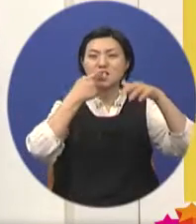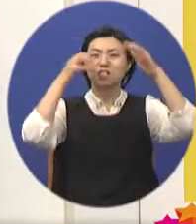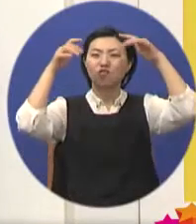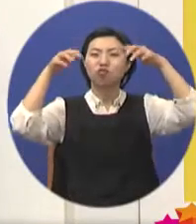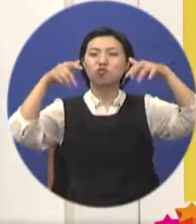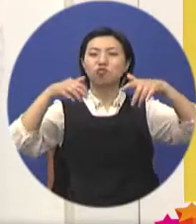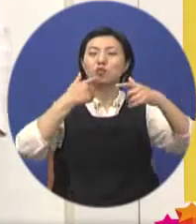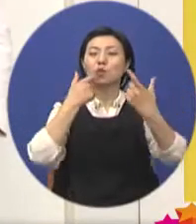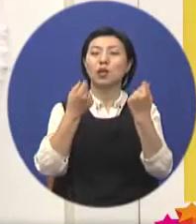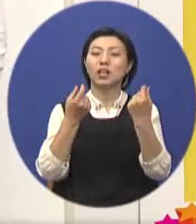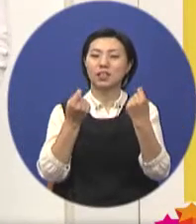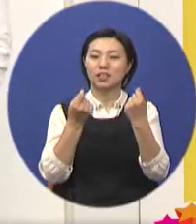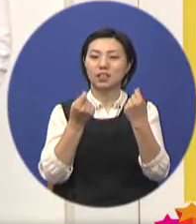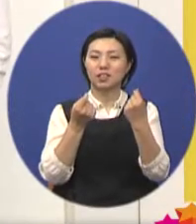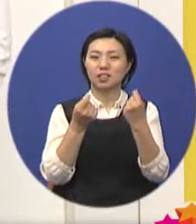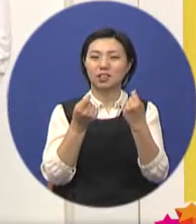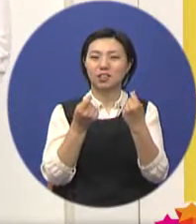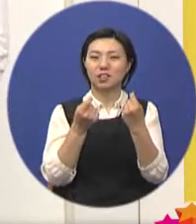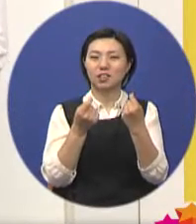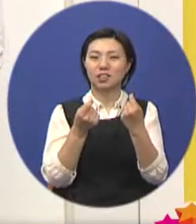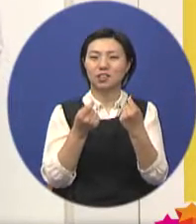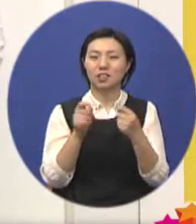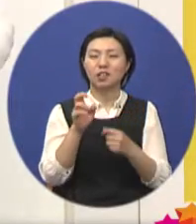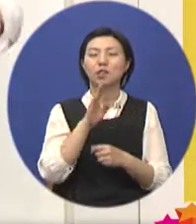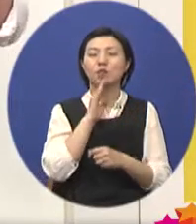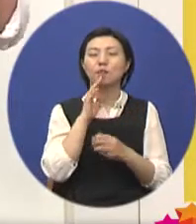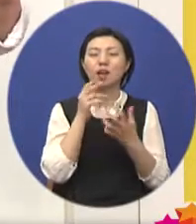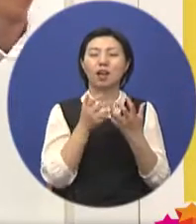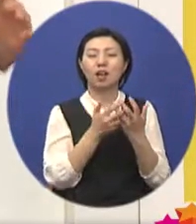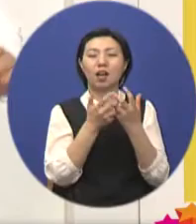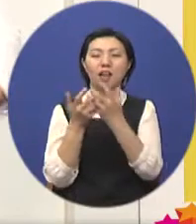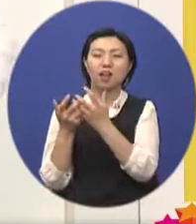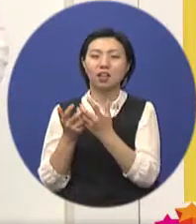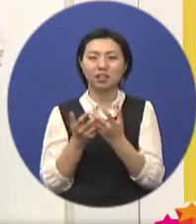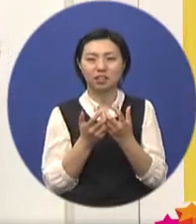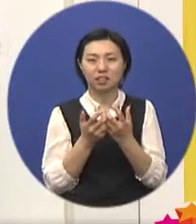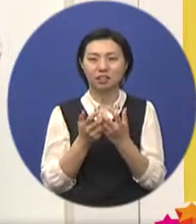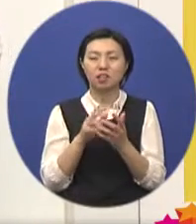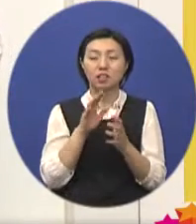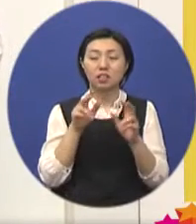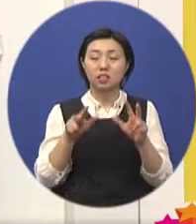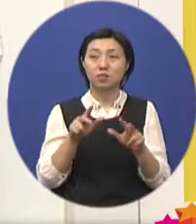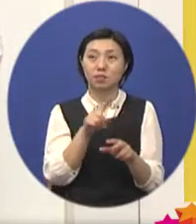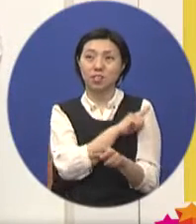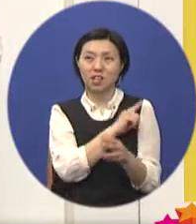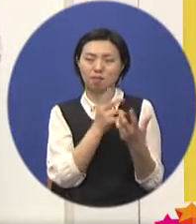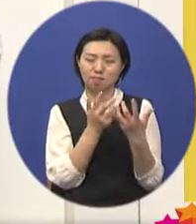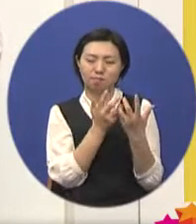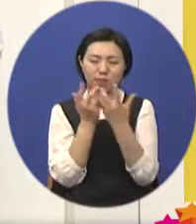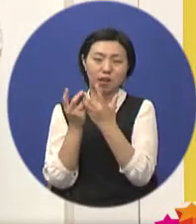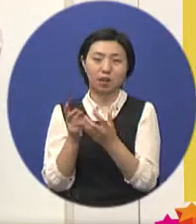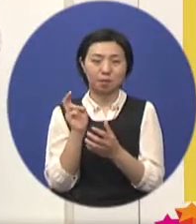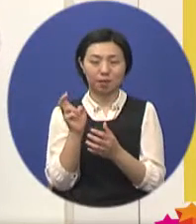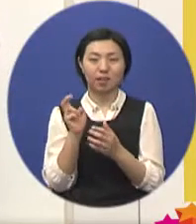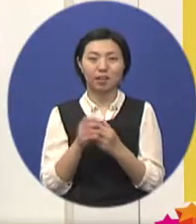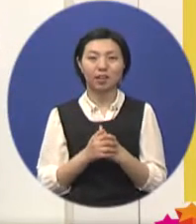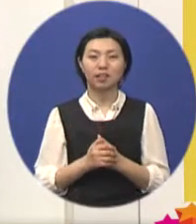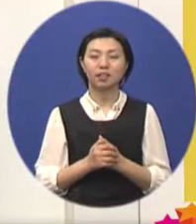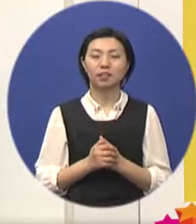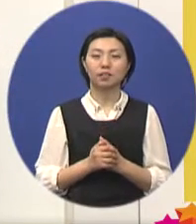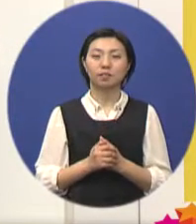아, 정말 네. 제가 만발이요 만발 지금 네. 요즘 최고의 만발할 때입니다. 맞아요. 예. 네.